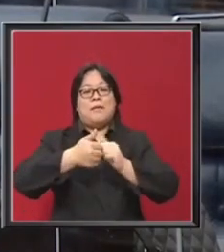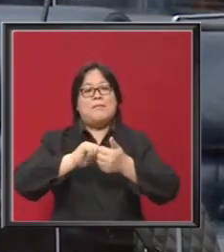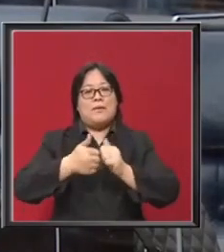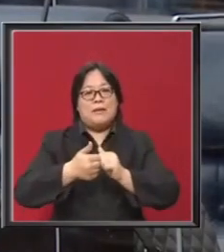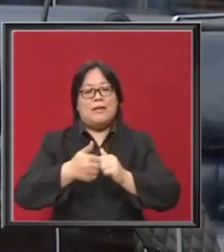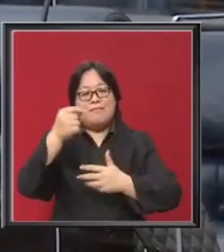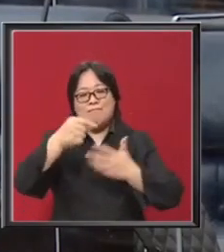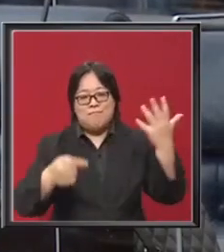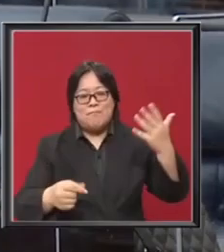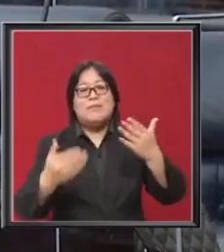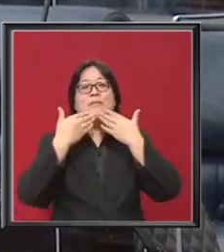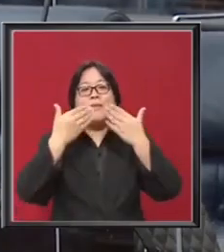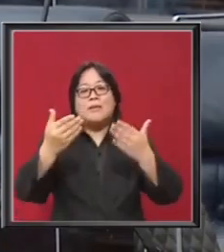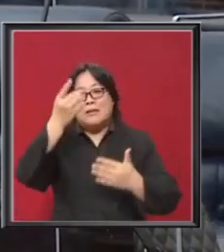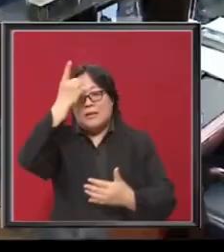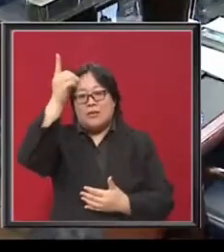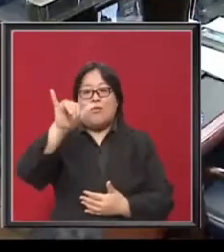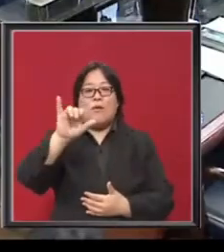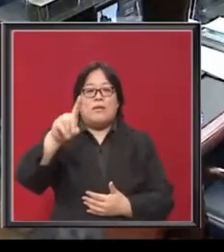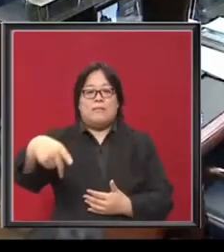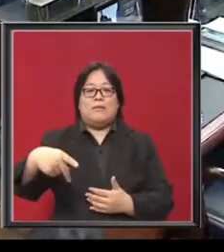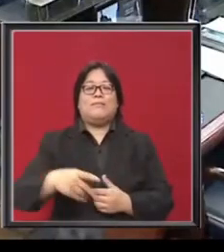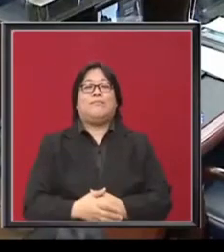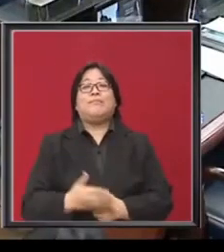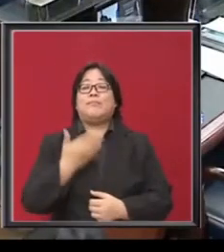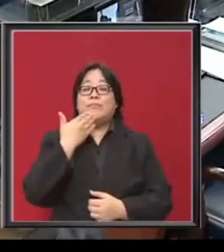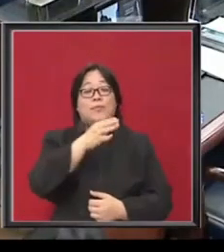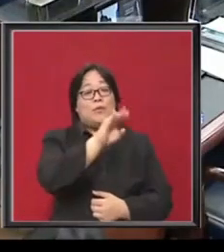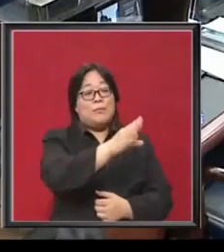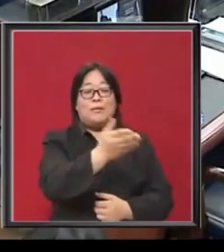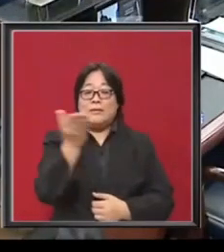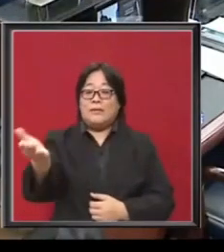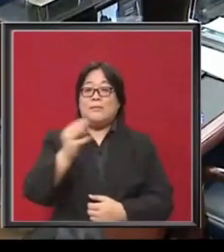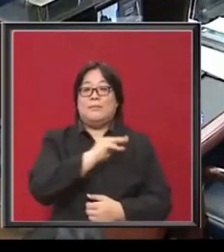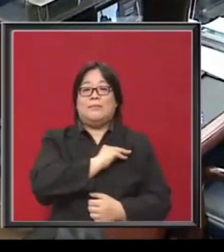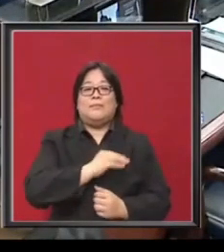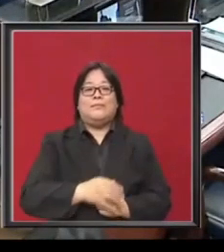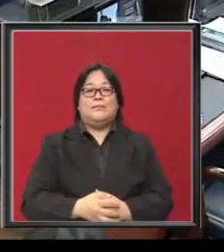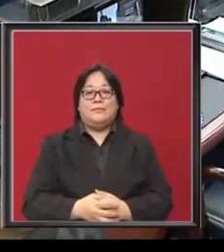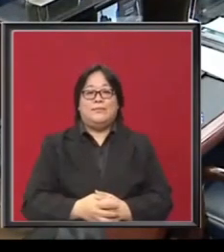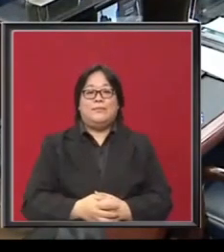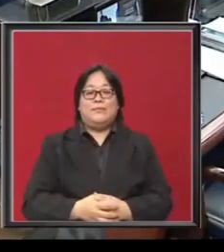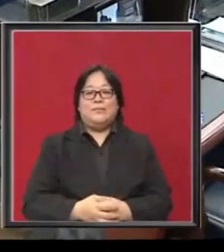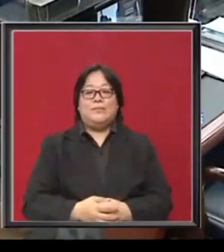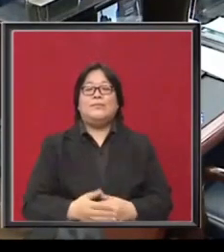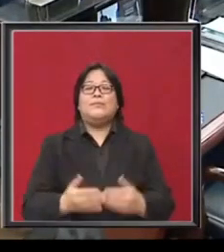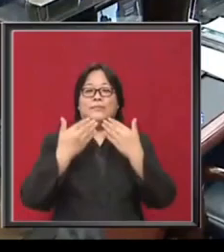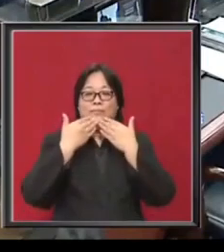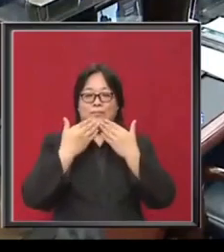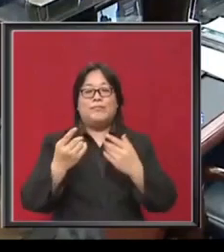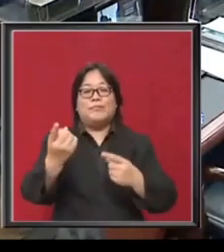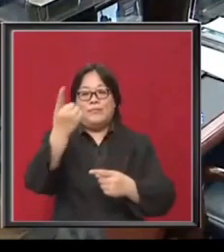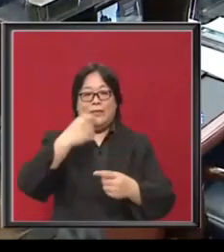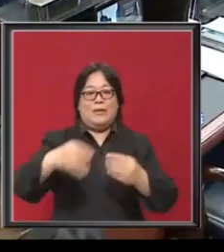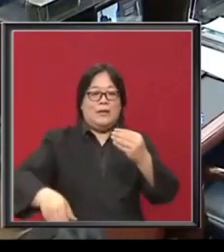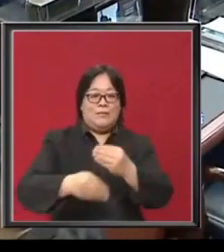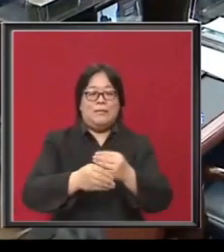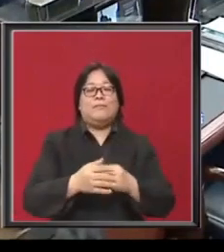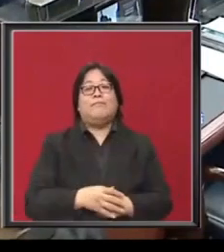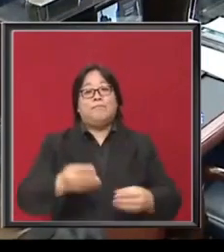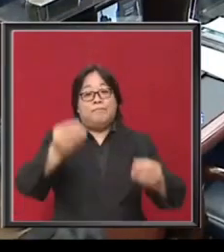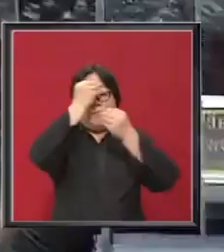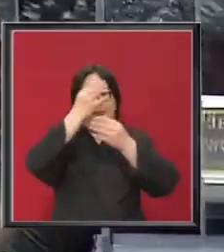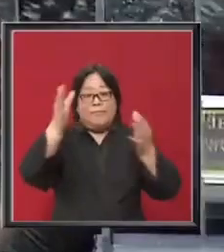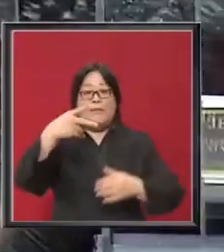masalah-masalah ini Terima kasih Datuk yang difoto masih amat silikon ngomongke jumlah sih harus ada tambahan untuk